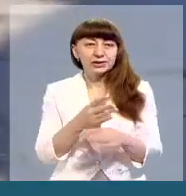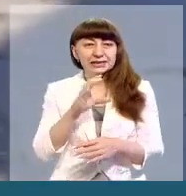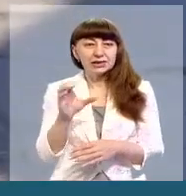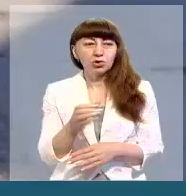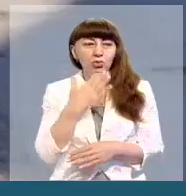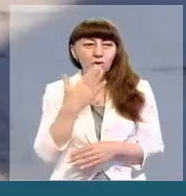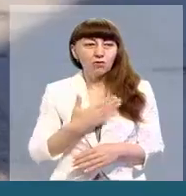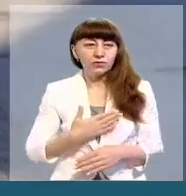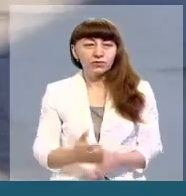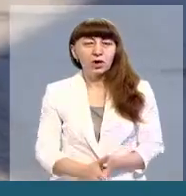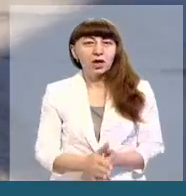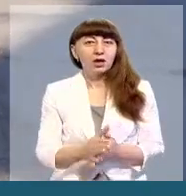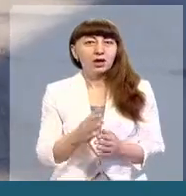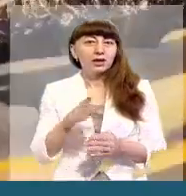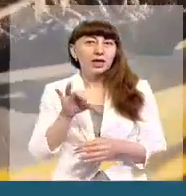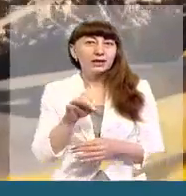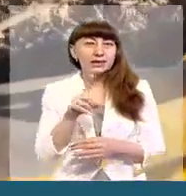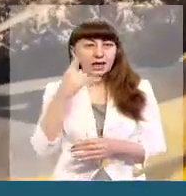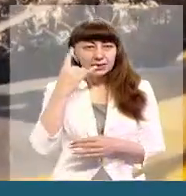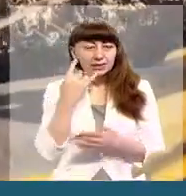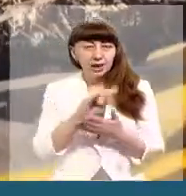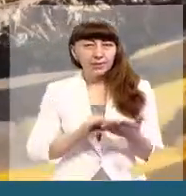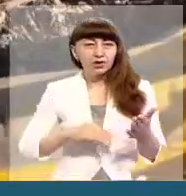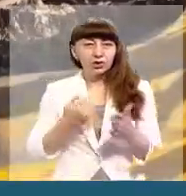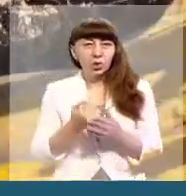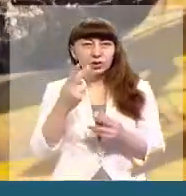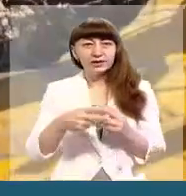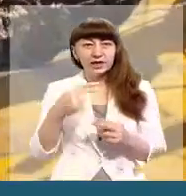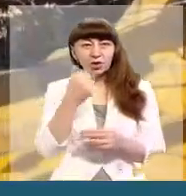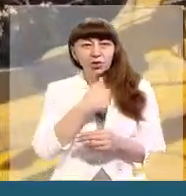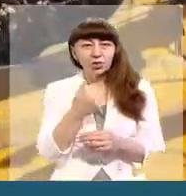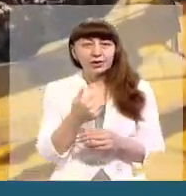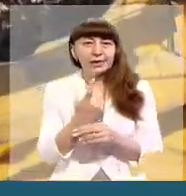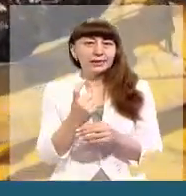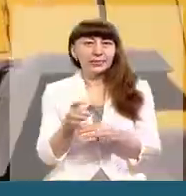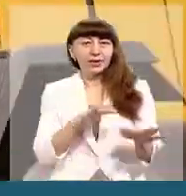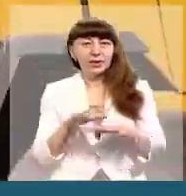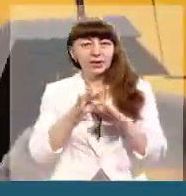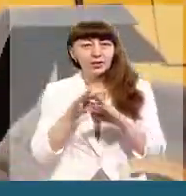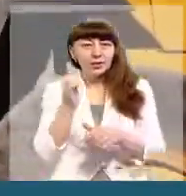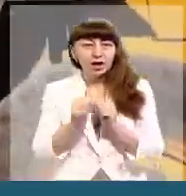Қазақстан» республикалық акциясы жыл соңына дейін жалғасады. Экологиялық шара әр апта сайын белгілі бір тақырып